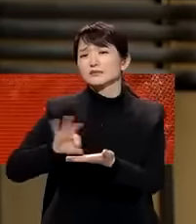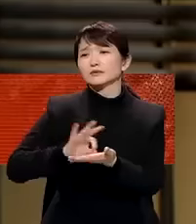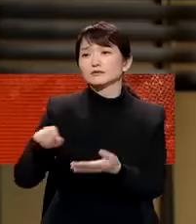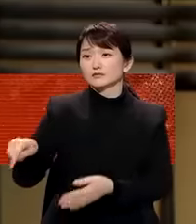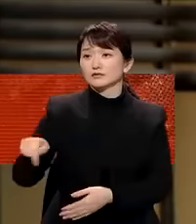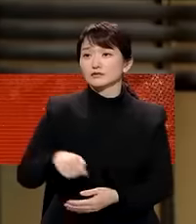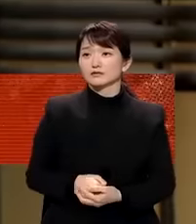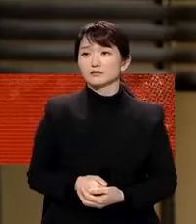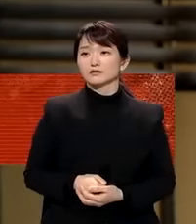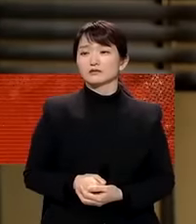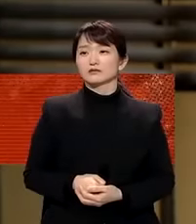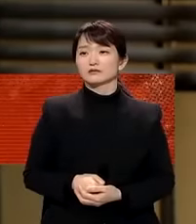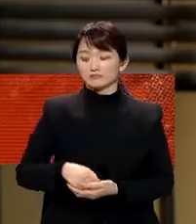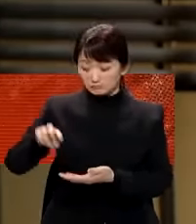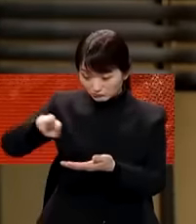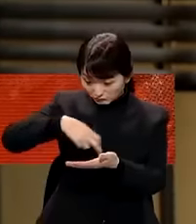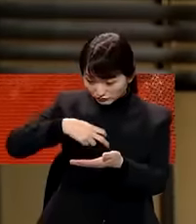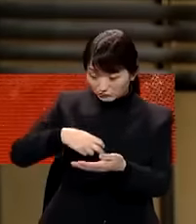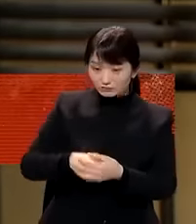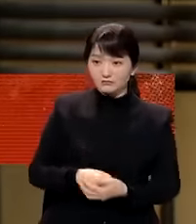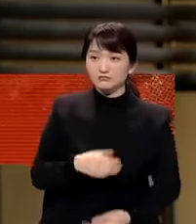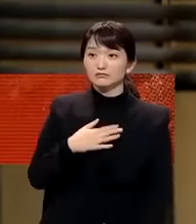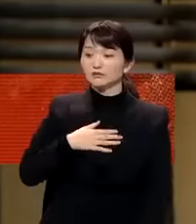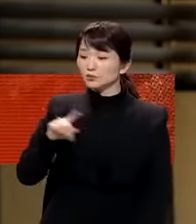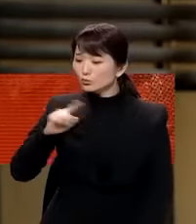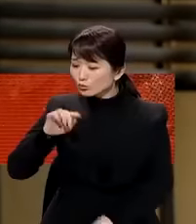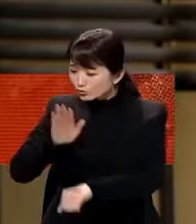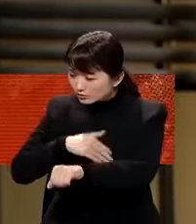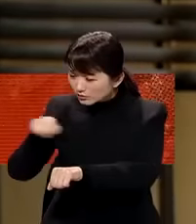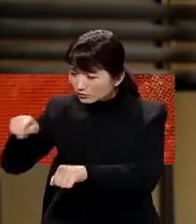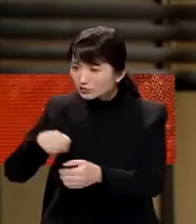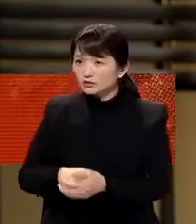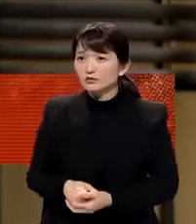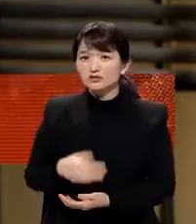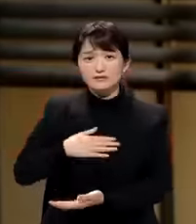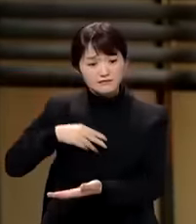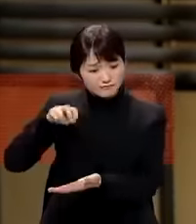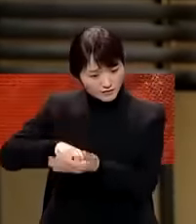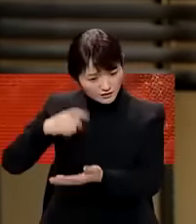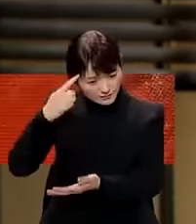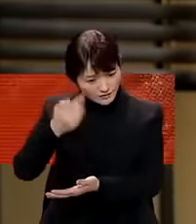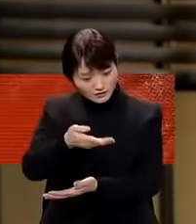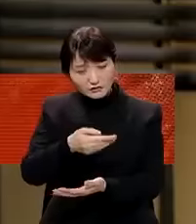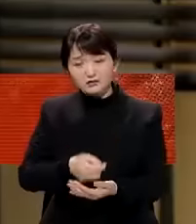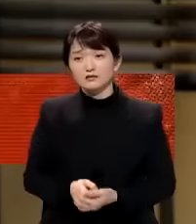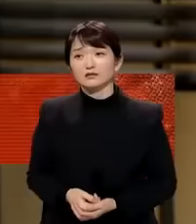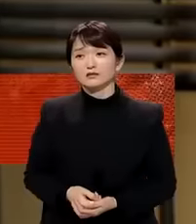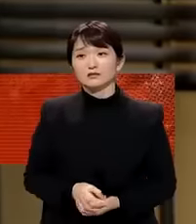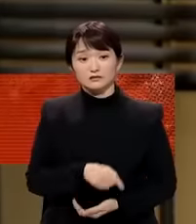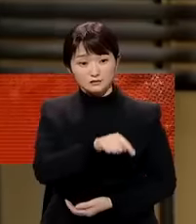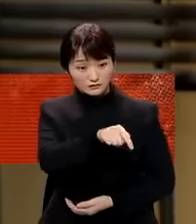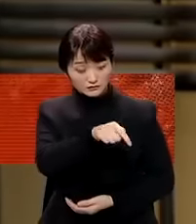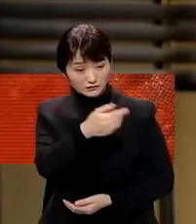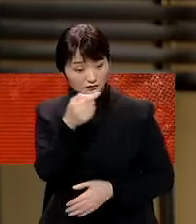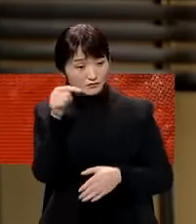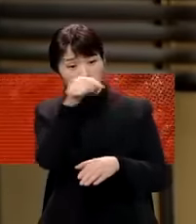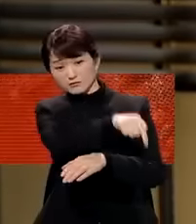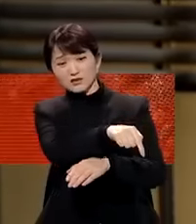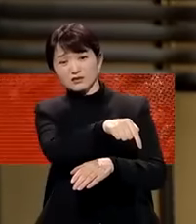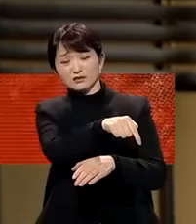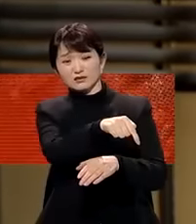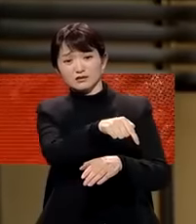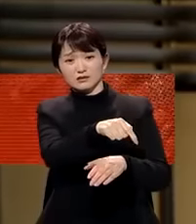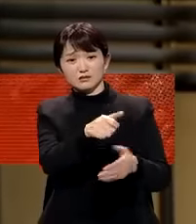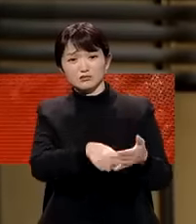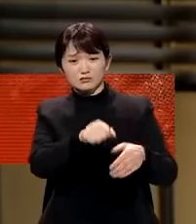얘기를 했더니 다시 답장이 하는데 내가 뭘 그렇게 잘못했냐 무릎이라도 끌어야 된다는 얘기냐 그렇게 오랫동안 당신 밖에 그렇게 놔둔게